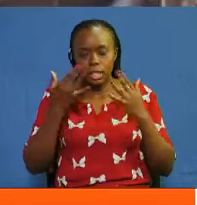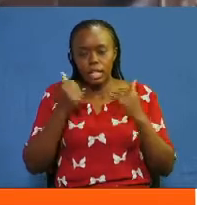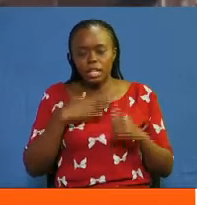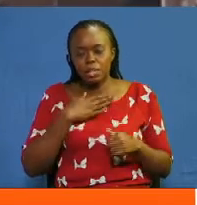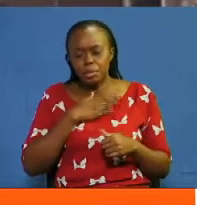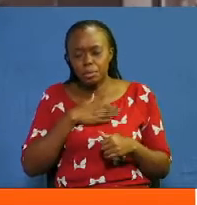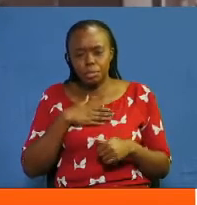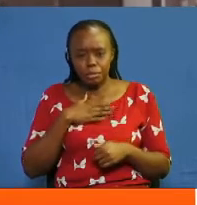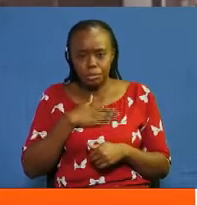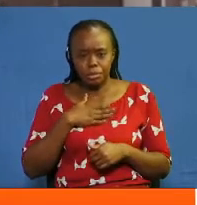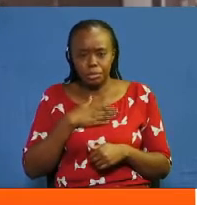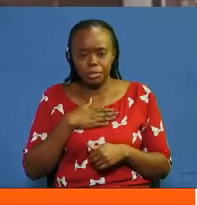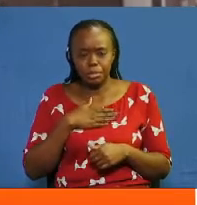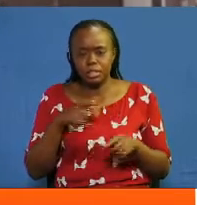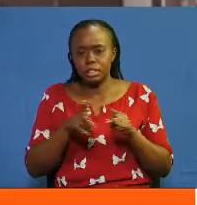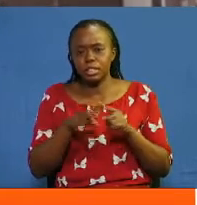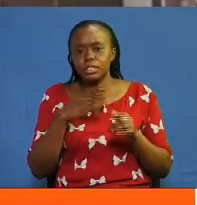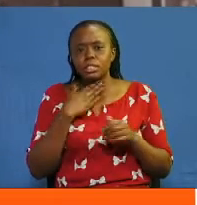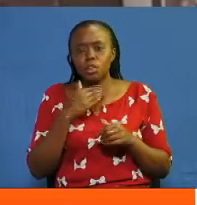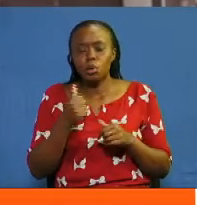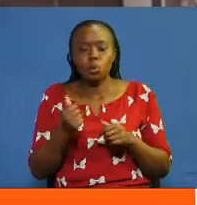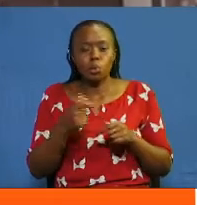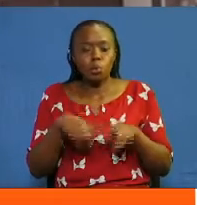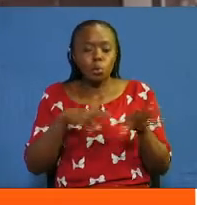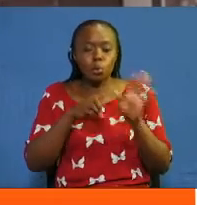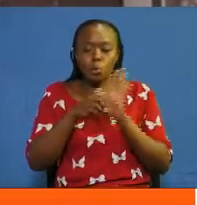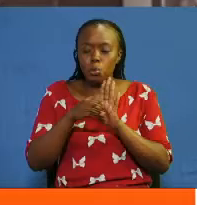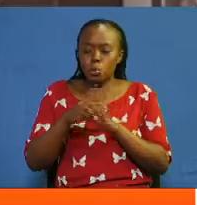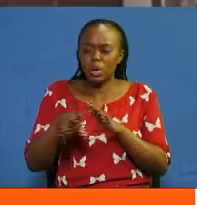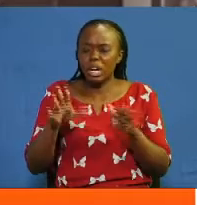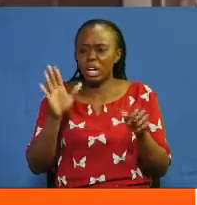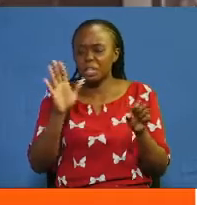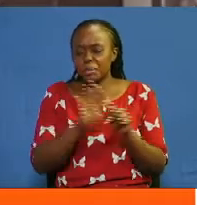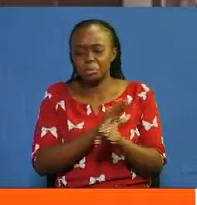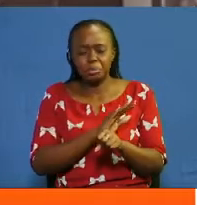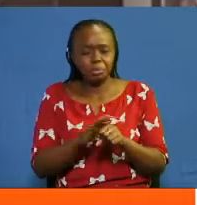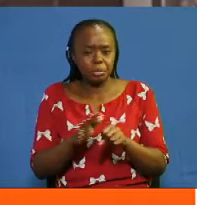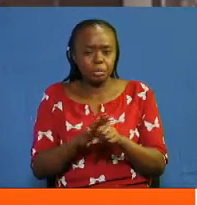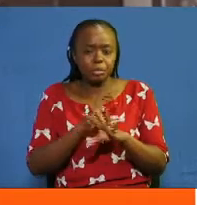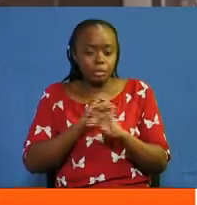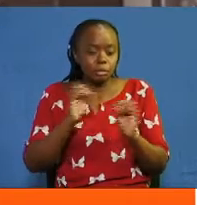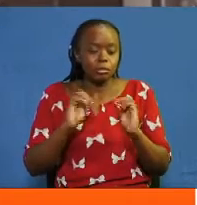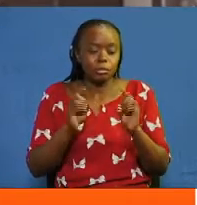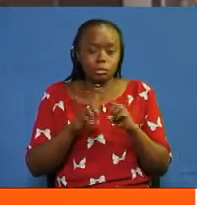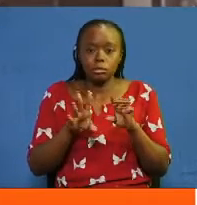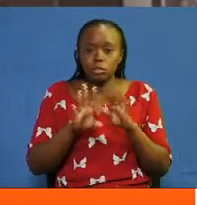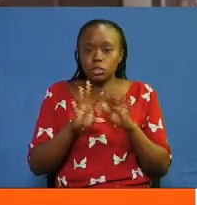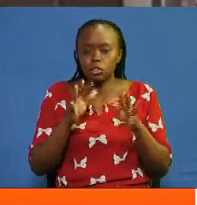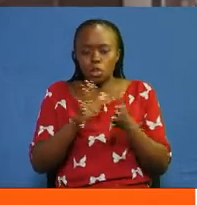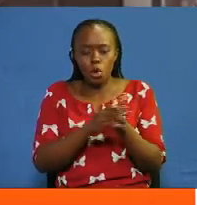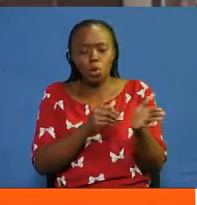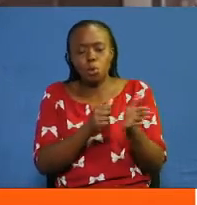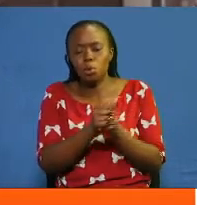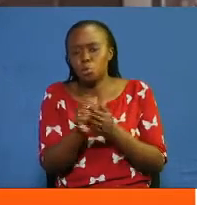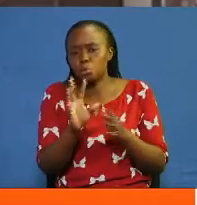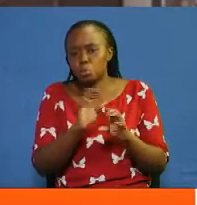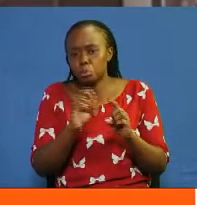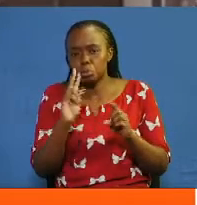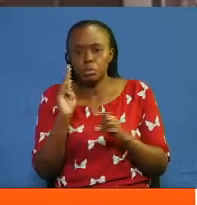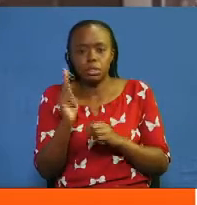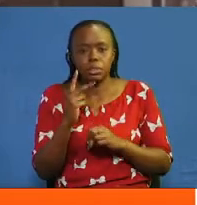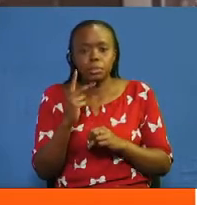tungeomba na tunataka waachwe kabisa bila kuharibiwa. Jambo la